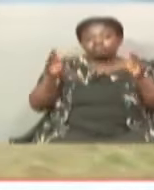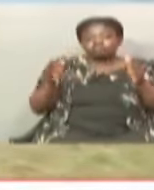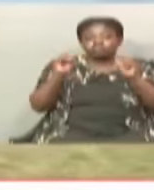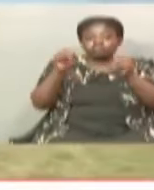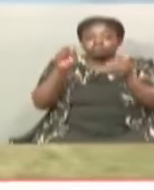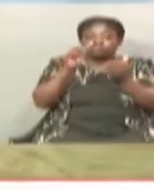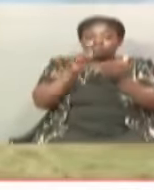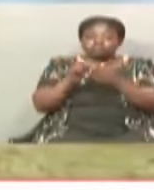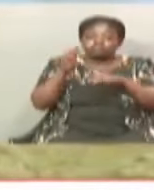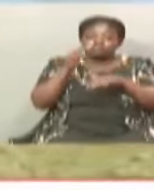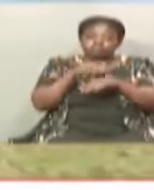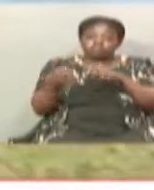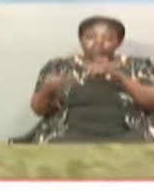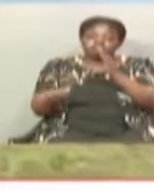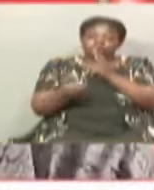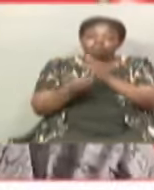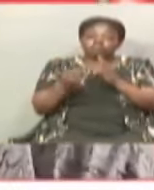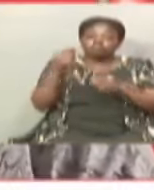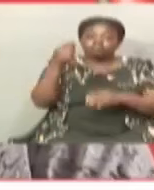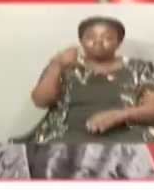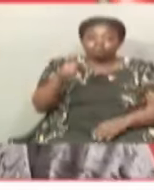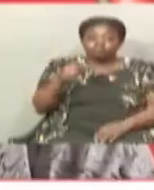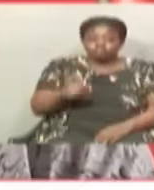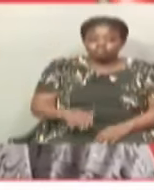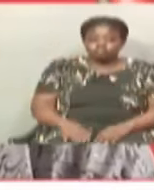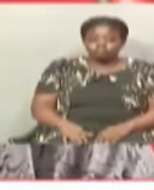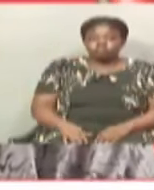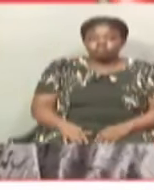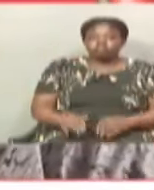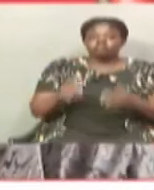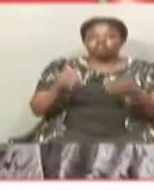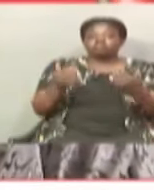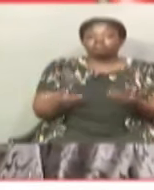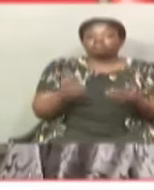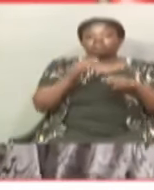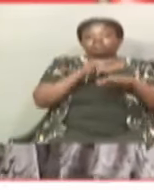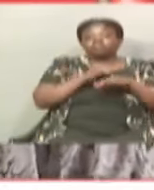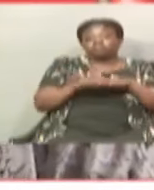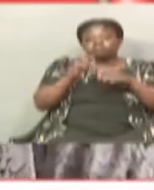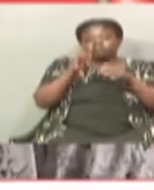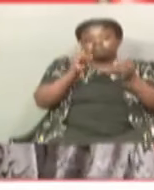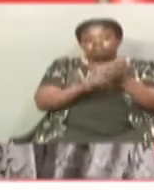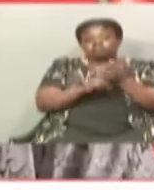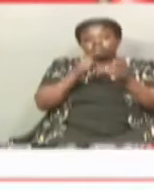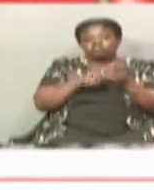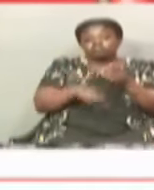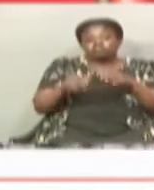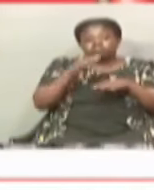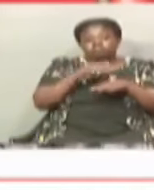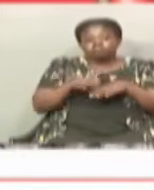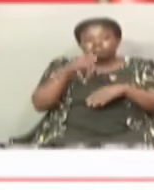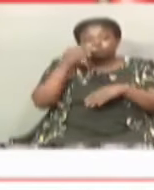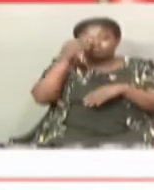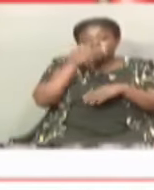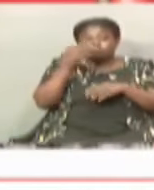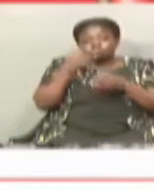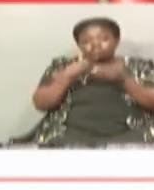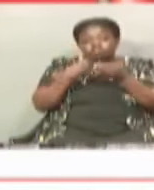ebyennyanja n'obyongerako omutindo. Kakati ebyennyanja tusobola obbiggyamu kye tuyita fish oil